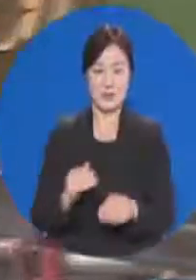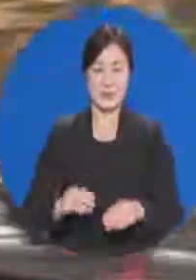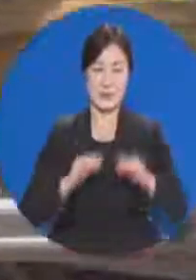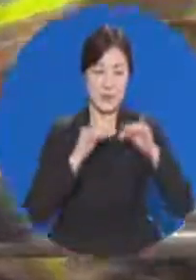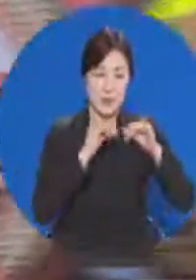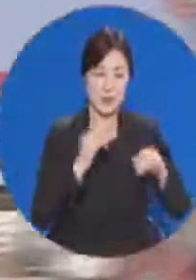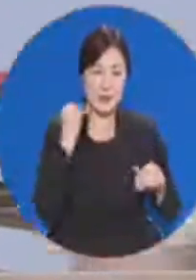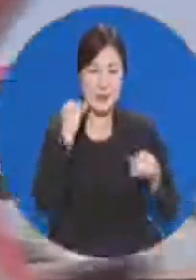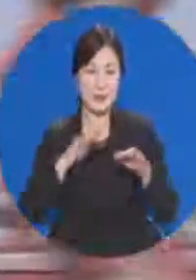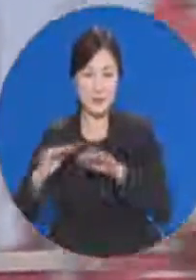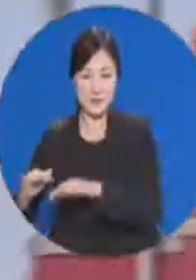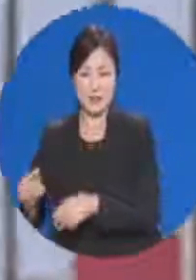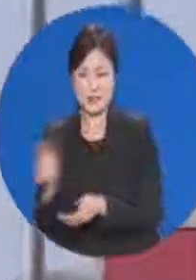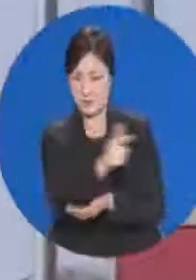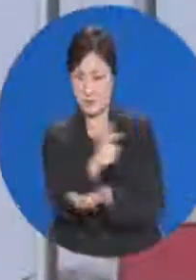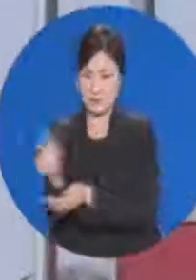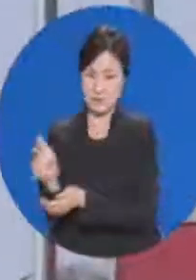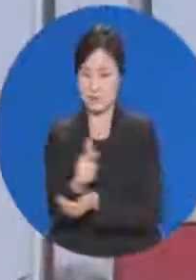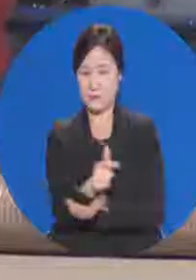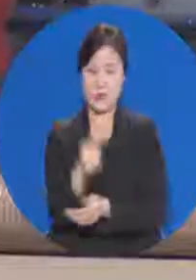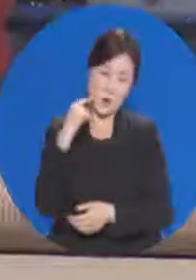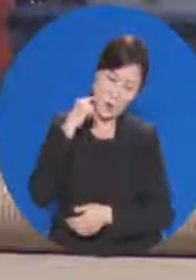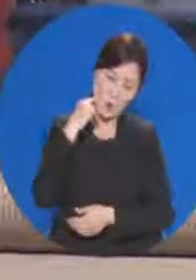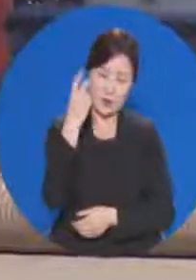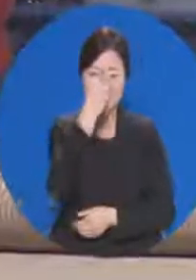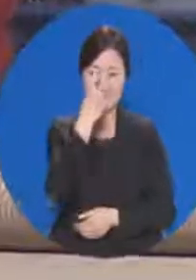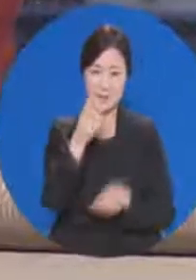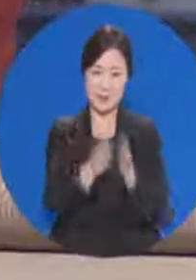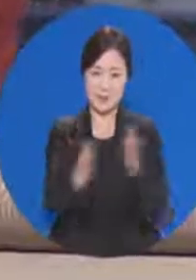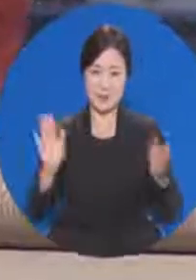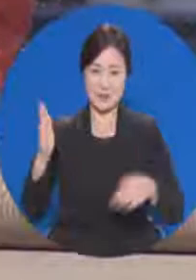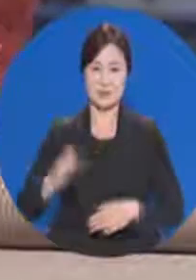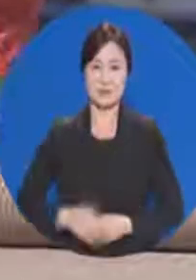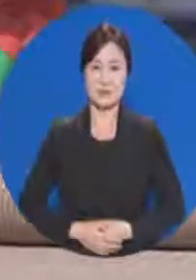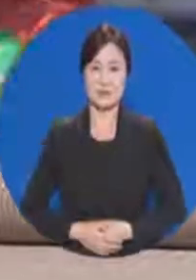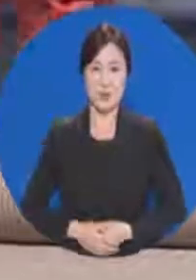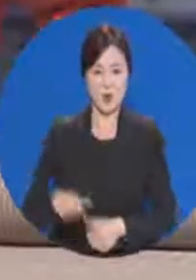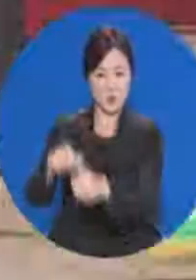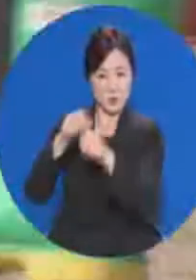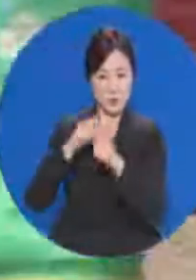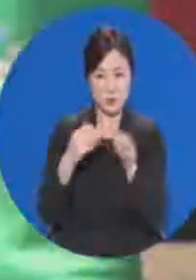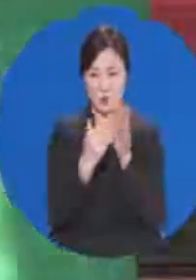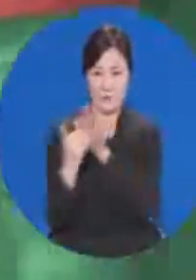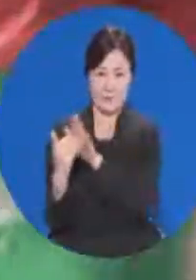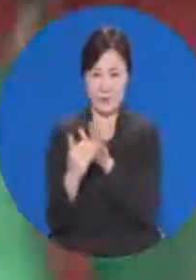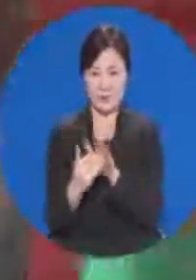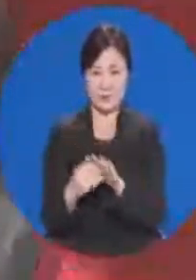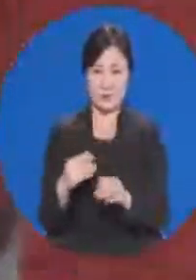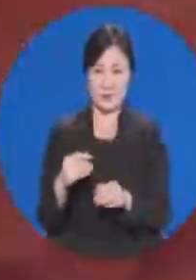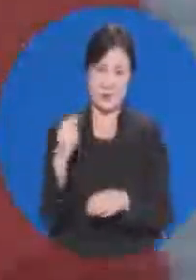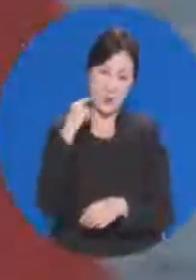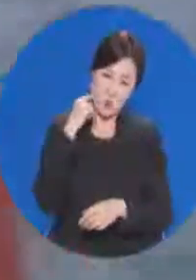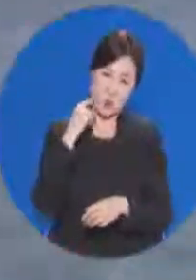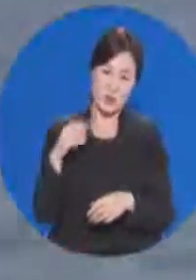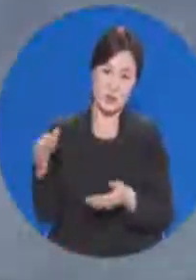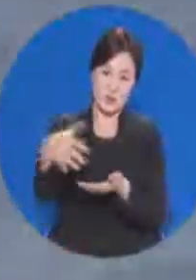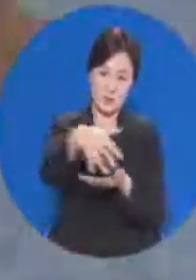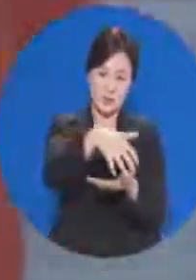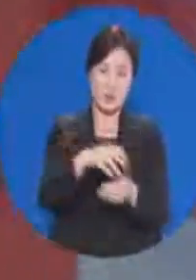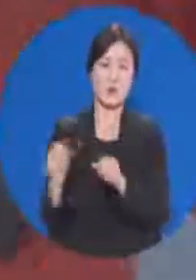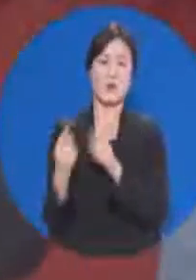진화 작업과 함께 유해물질 탐지 작업이 실시됩니다. 구조와 방제, 제독 작업이 동시에 이루어져야